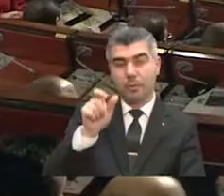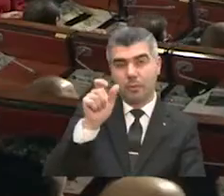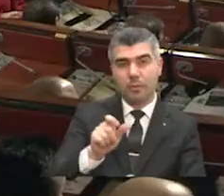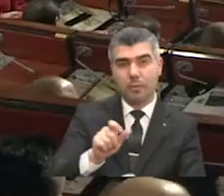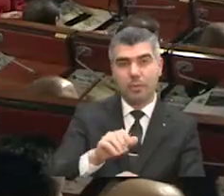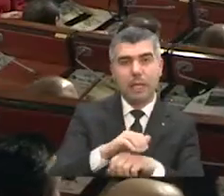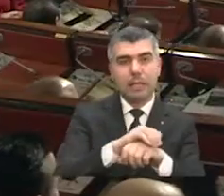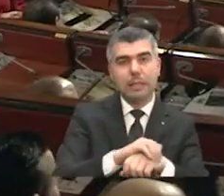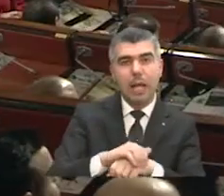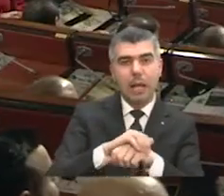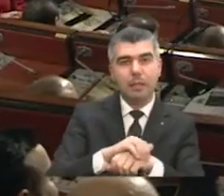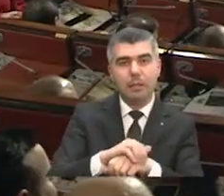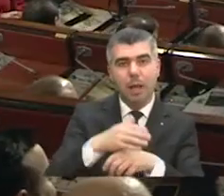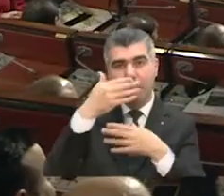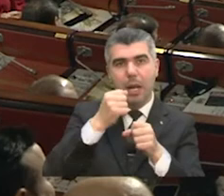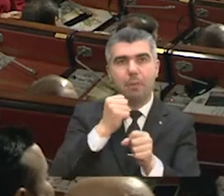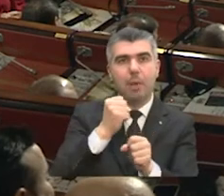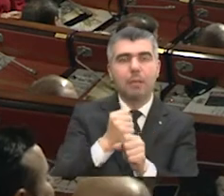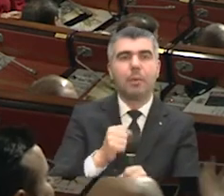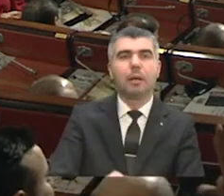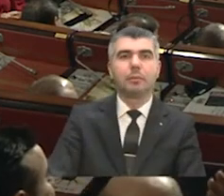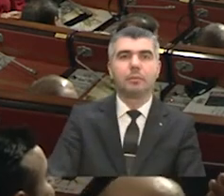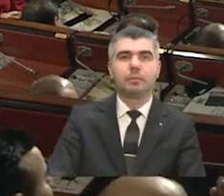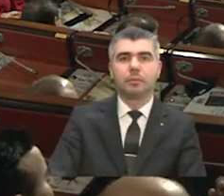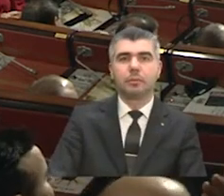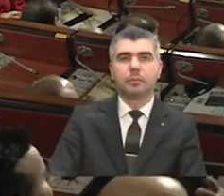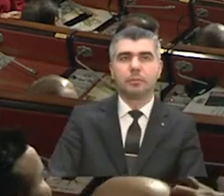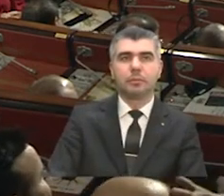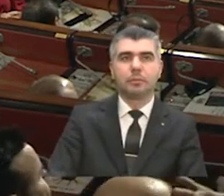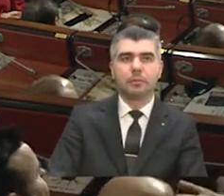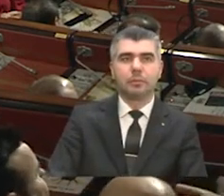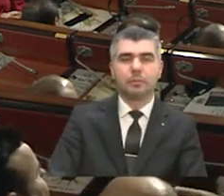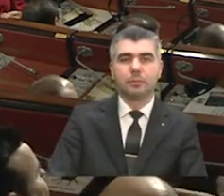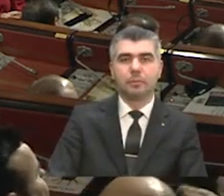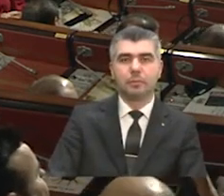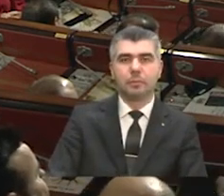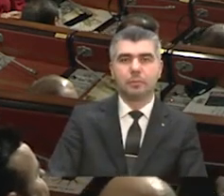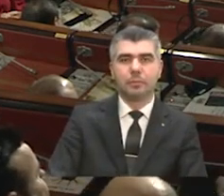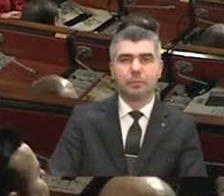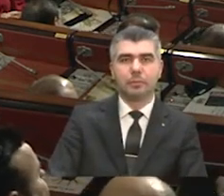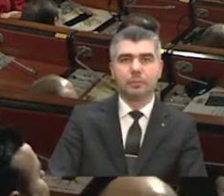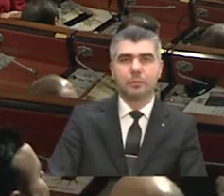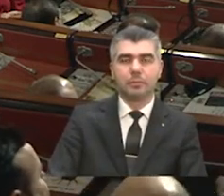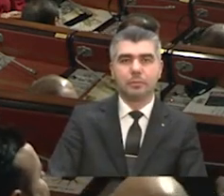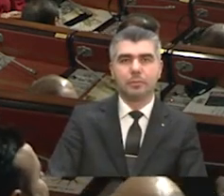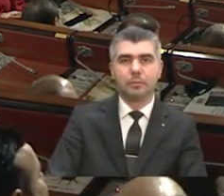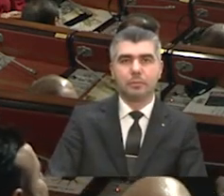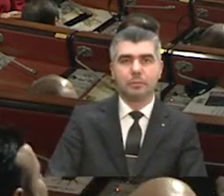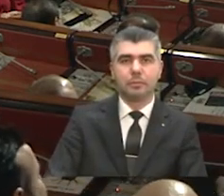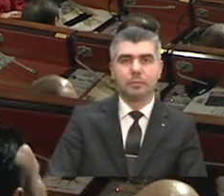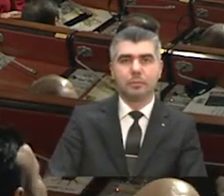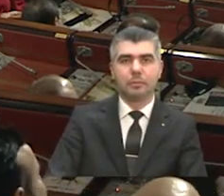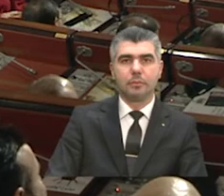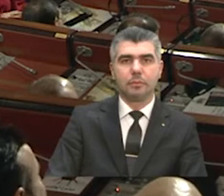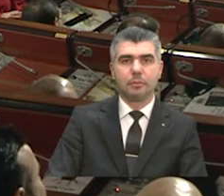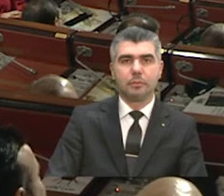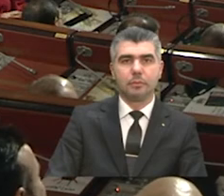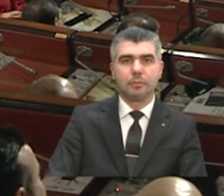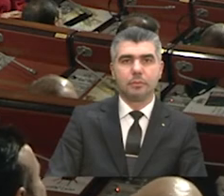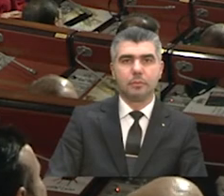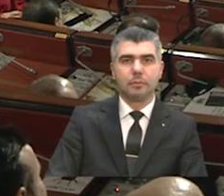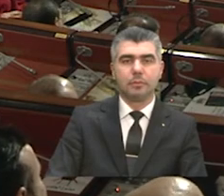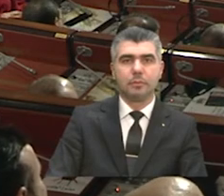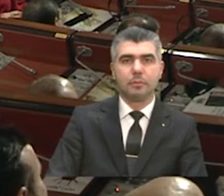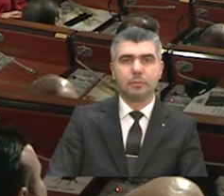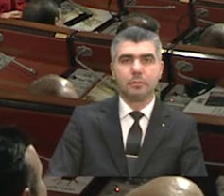Merci. La parole est au groupe de l'Union marocaine du